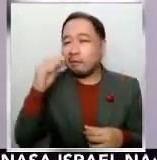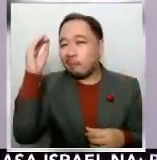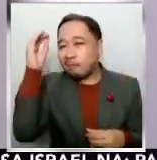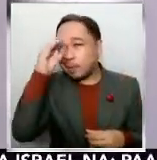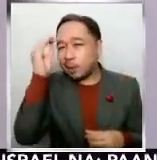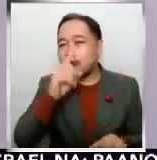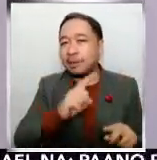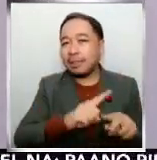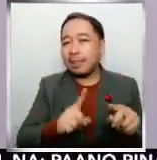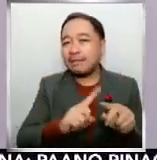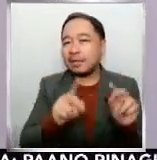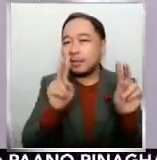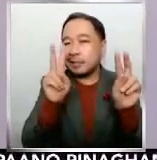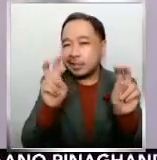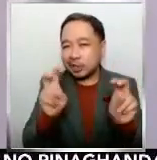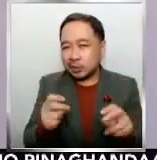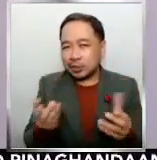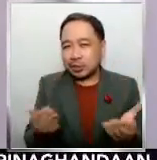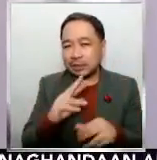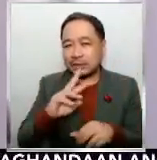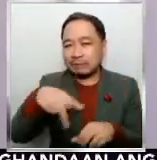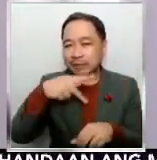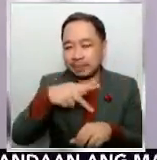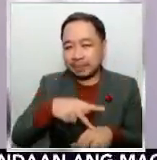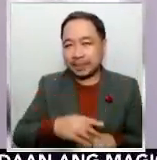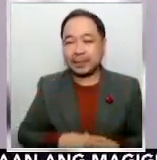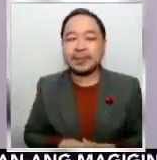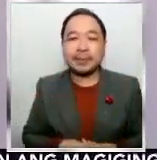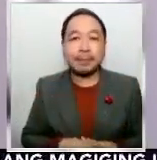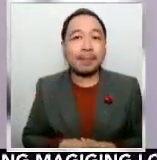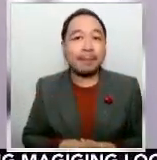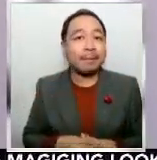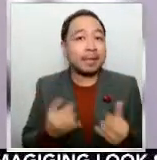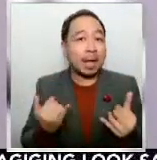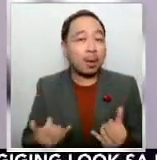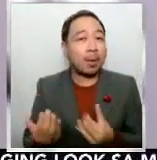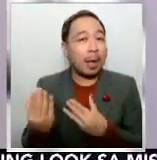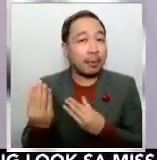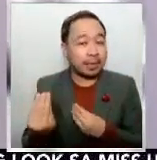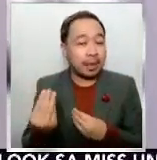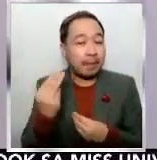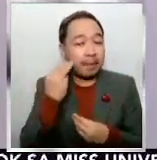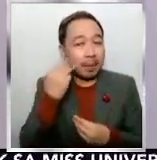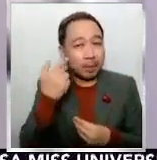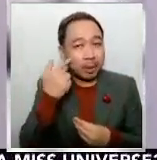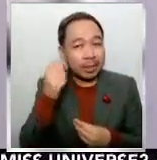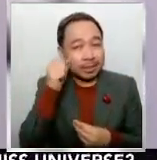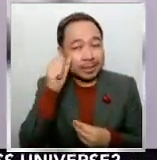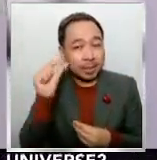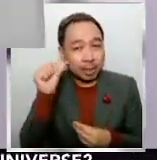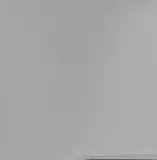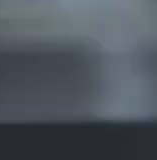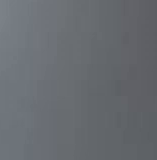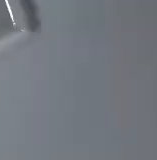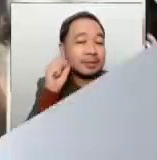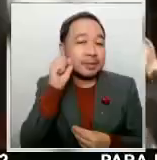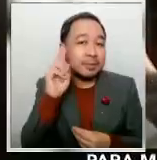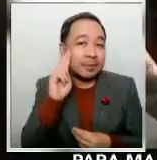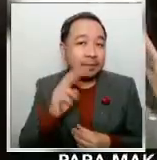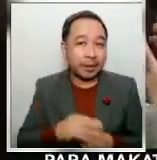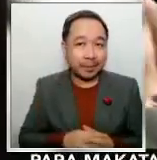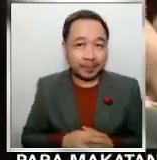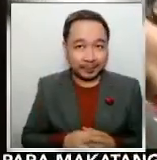bansa. Yan ang Sunday Buwersang tinutukan ni Mav Gonzalez, Sandra Aguinaldo at Salima Refran.